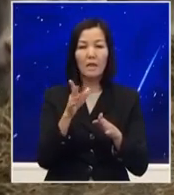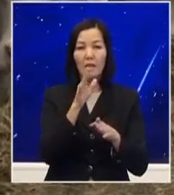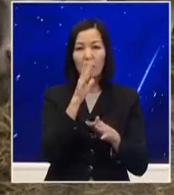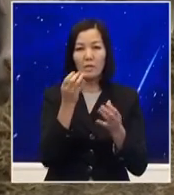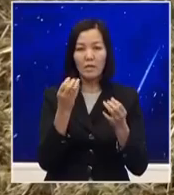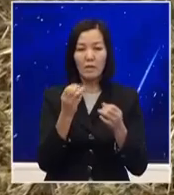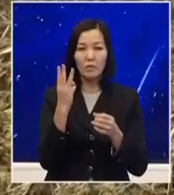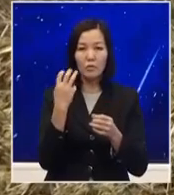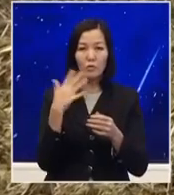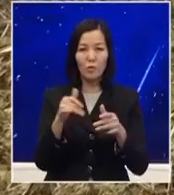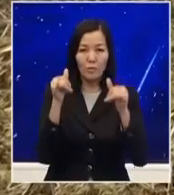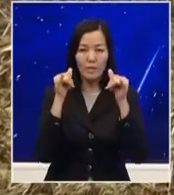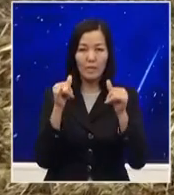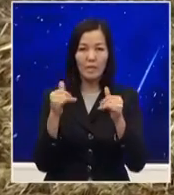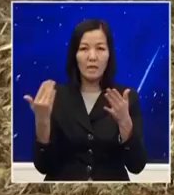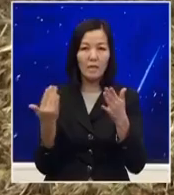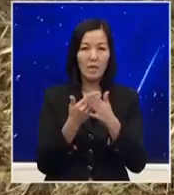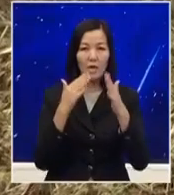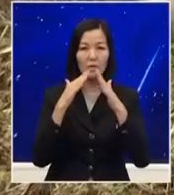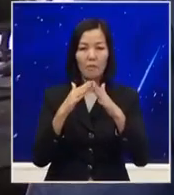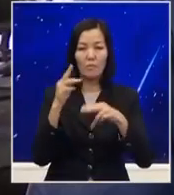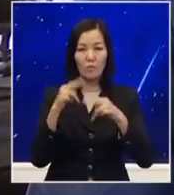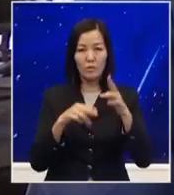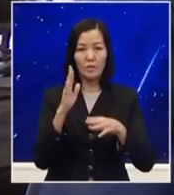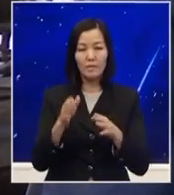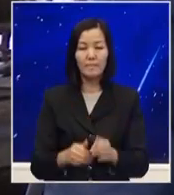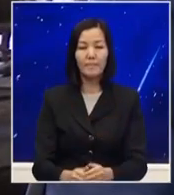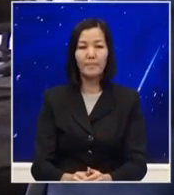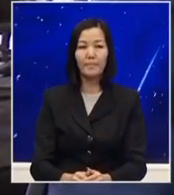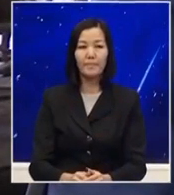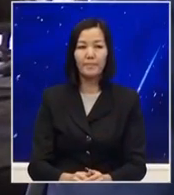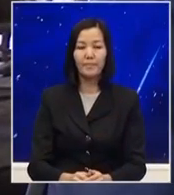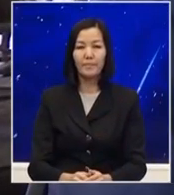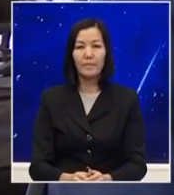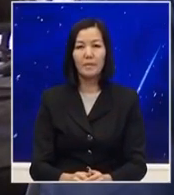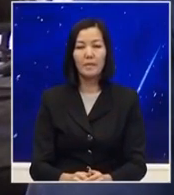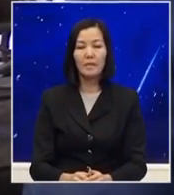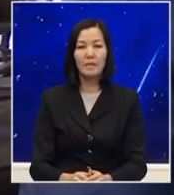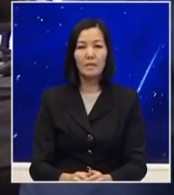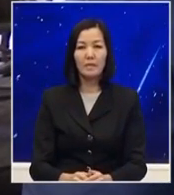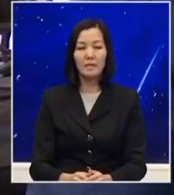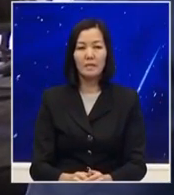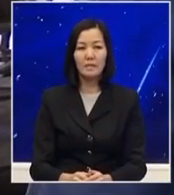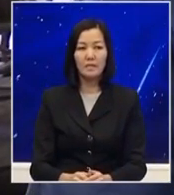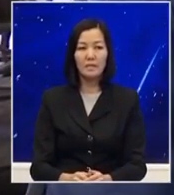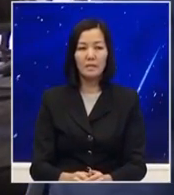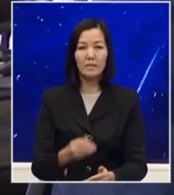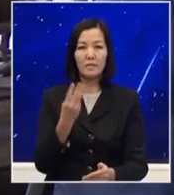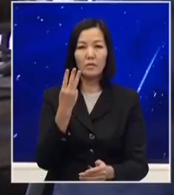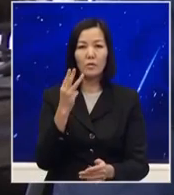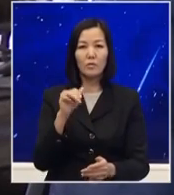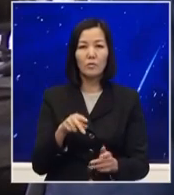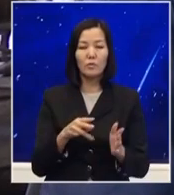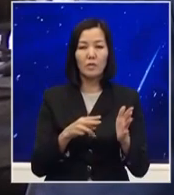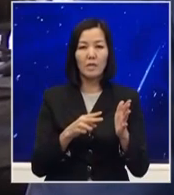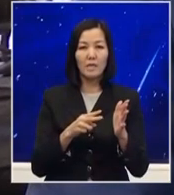тағы 350 басқа арналған жабық қора салынбақ. Удой бізде 22 литр беріліп тұр. Майлығы 3-8, 3-9